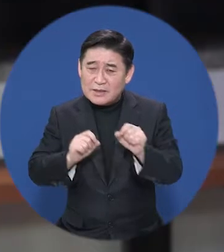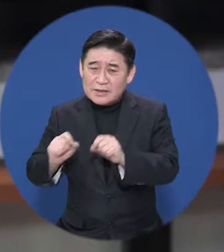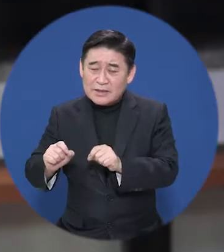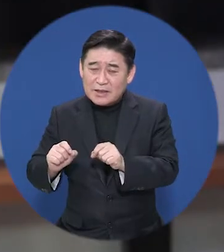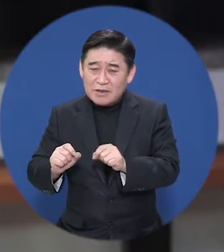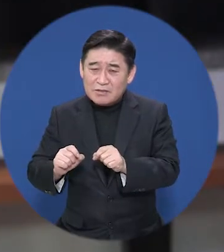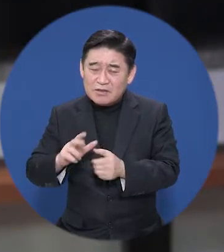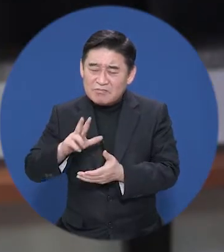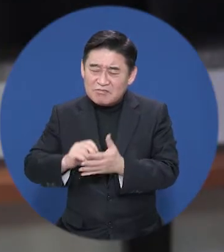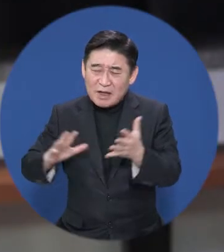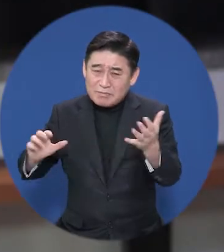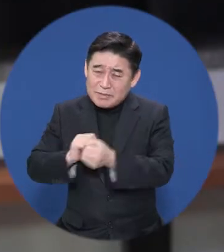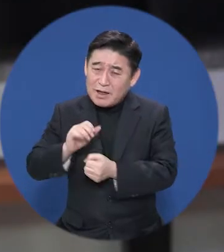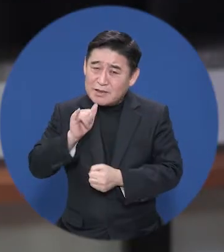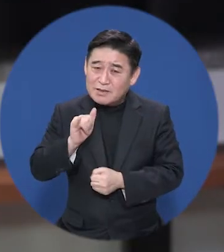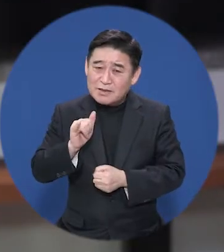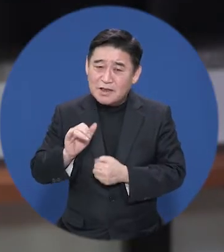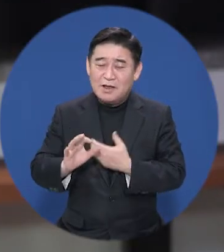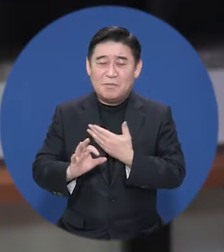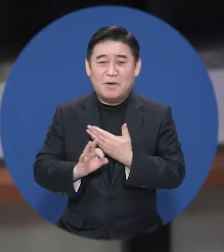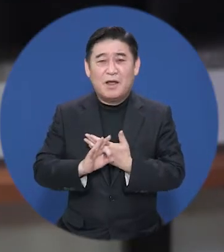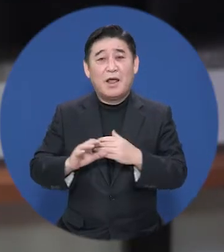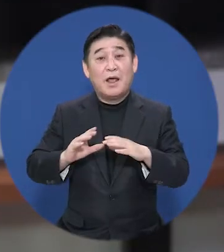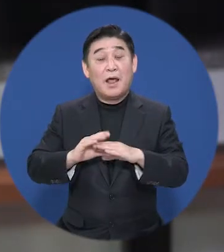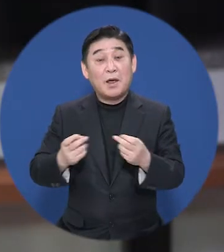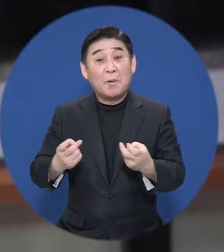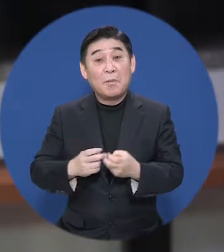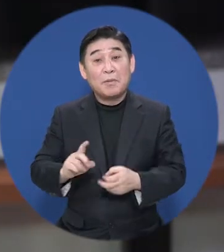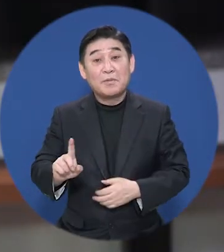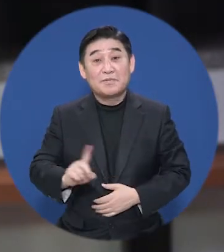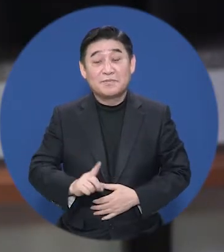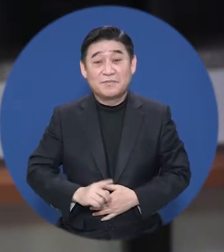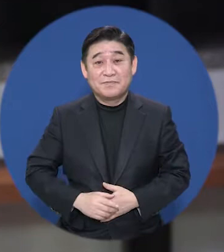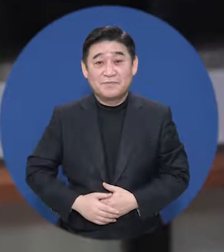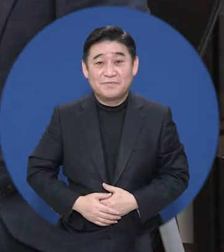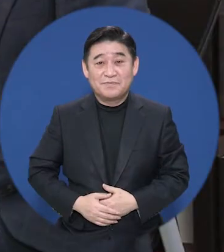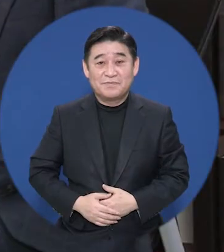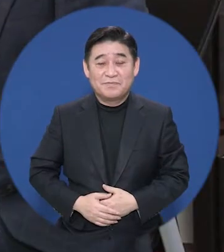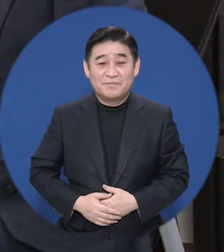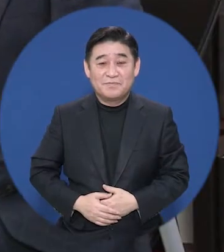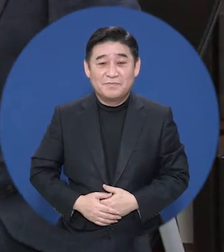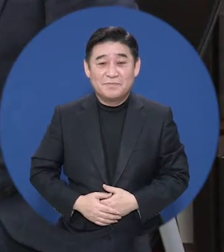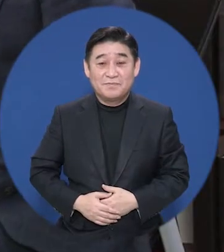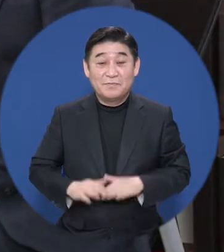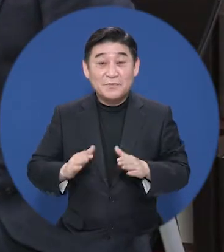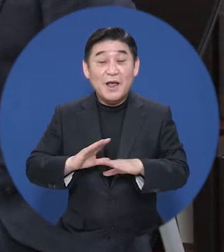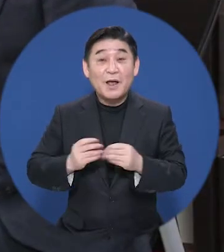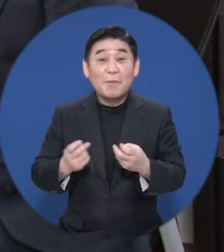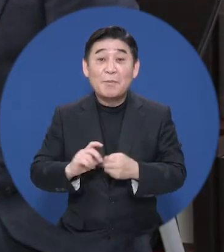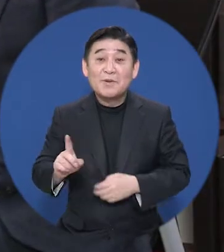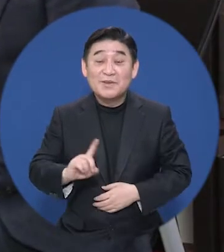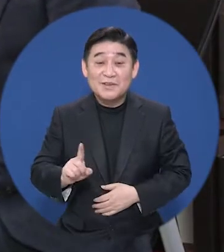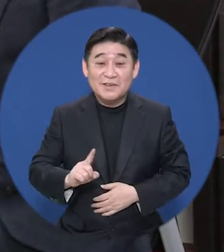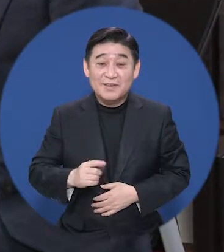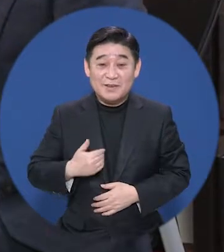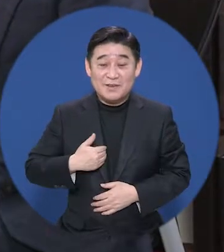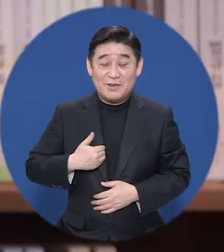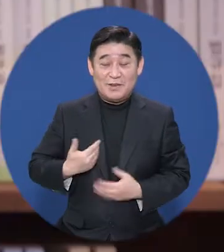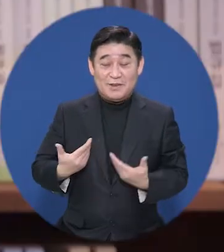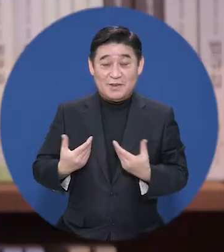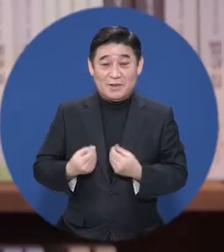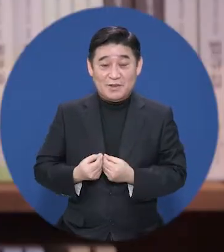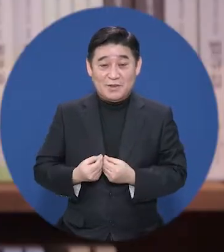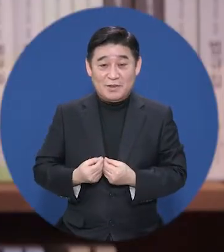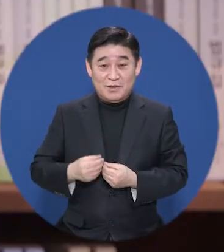네네. 어떤 문제, 네네. 파이름이 생기면 네네. 이걸 어떻게 해결을 해야 됩니까? 이번에 어떻게 해결하셨어요? 이제 저 같은 경우는